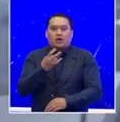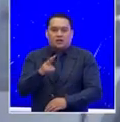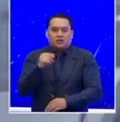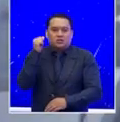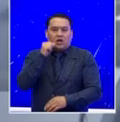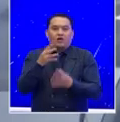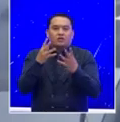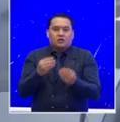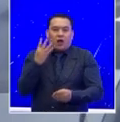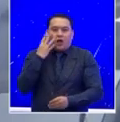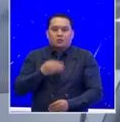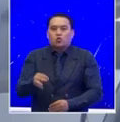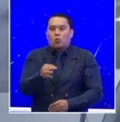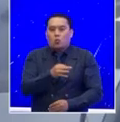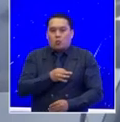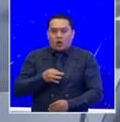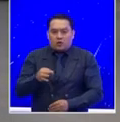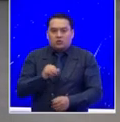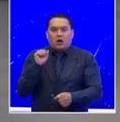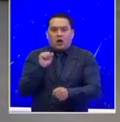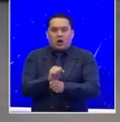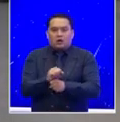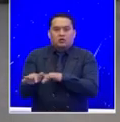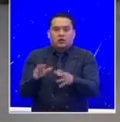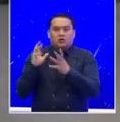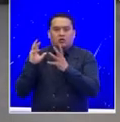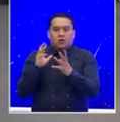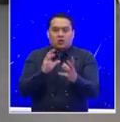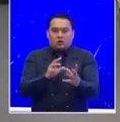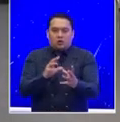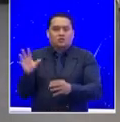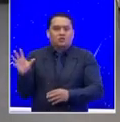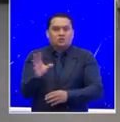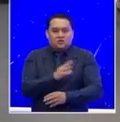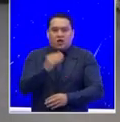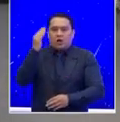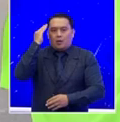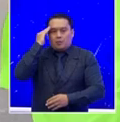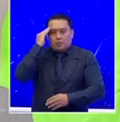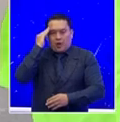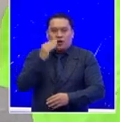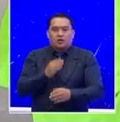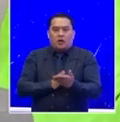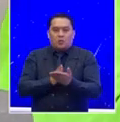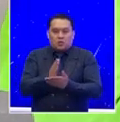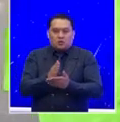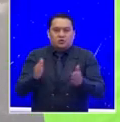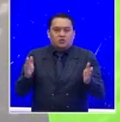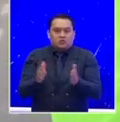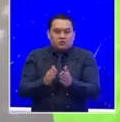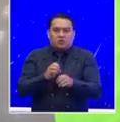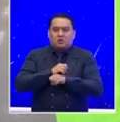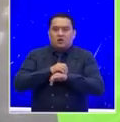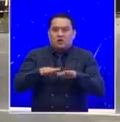завтрашнего дня в городах Алматинской области останавливается движение общественного транспорта. Меры эти направлены на